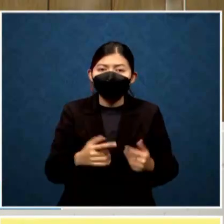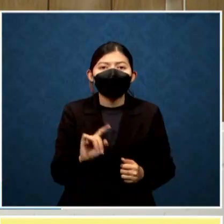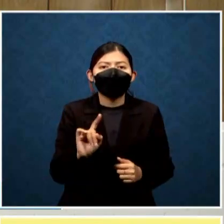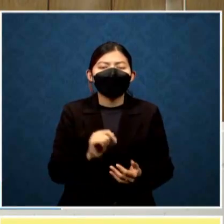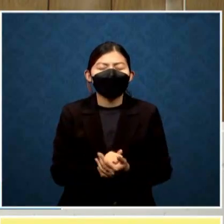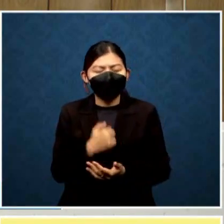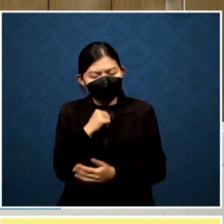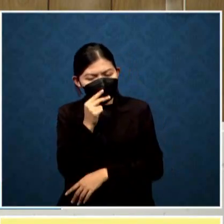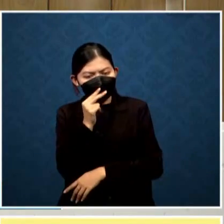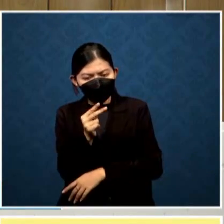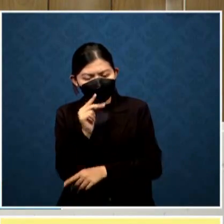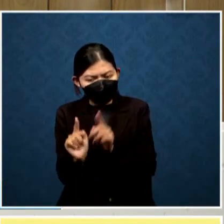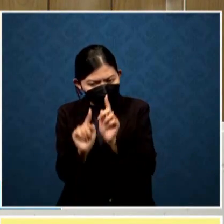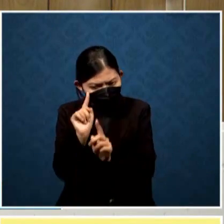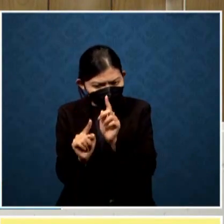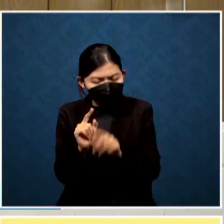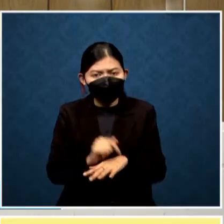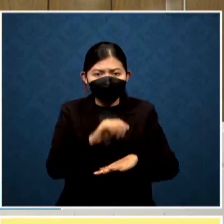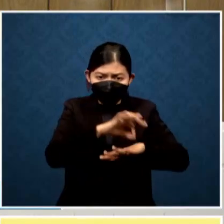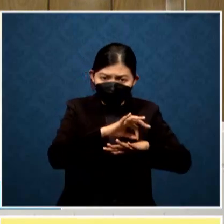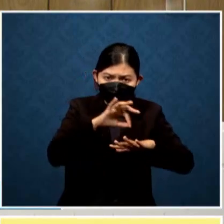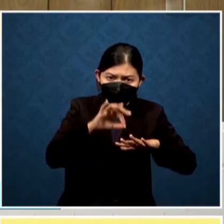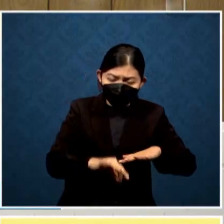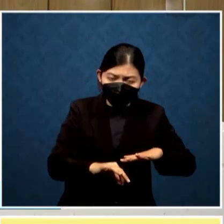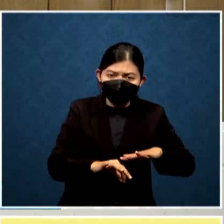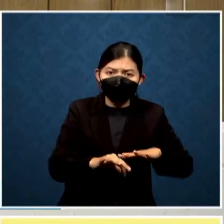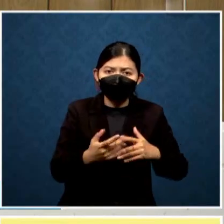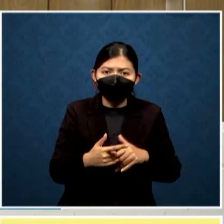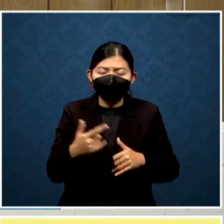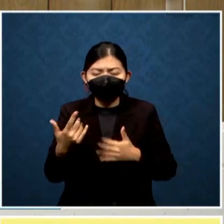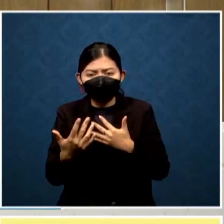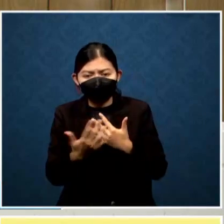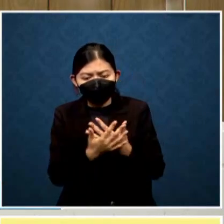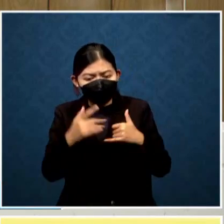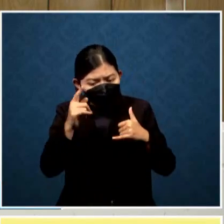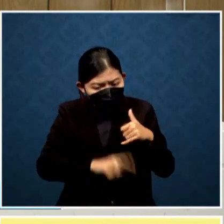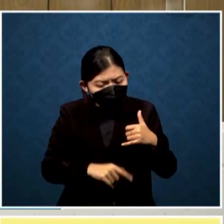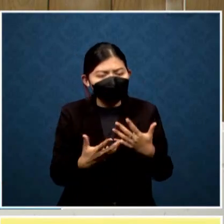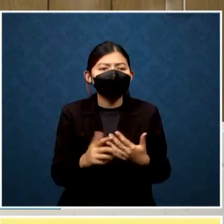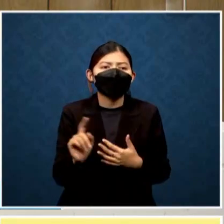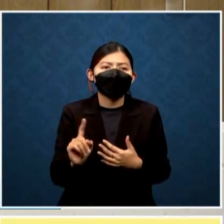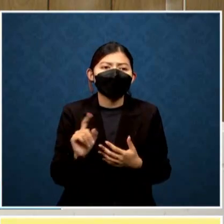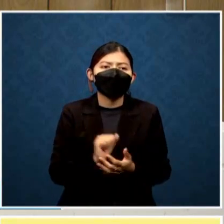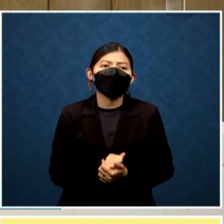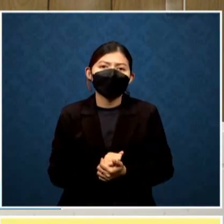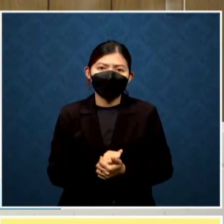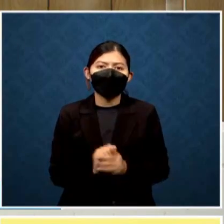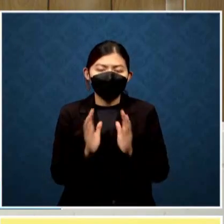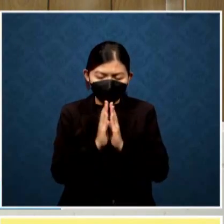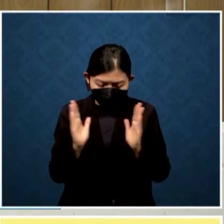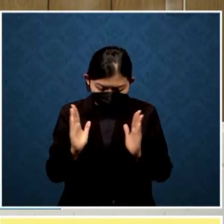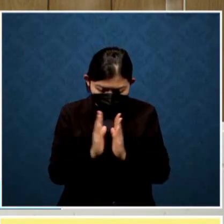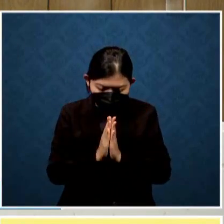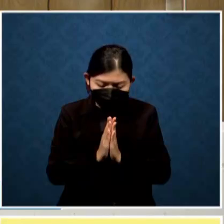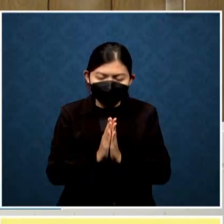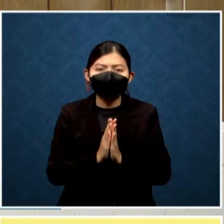าโดนทั้งวินัยทั้งอาญานะครับก็จะเรียนตอบโดยสรุป ครับขอบคุณท่านรัฐมนตรี